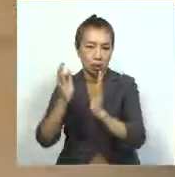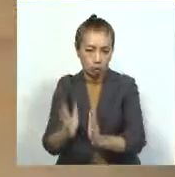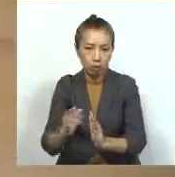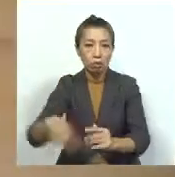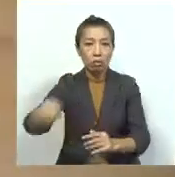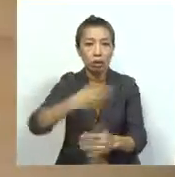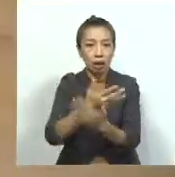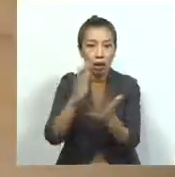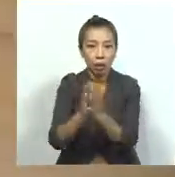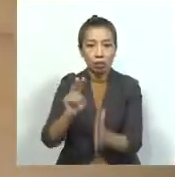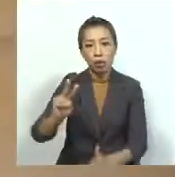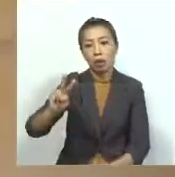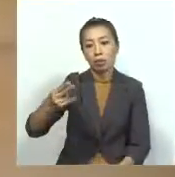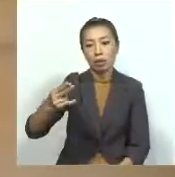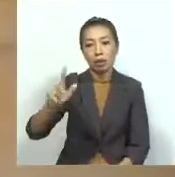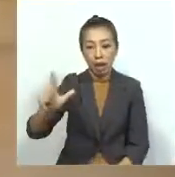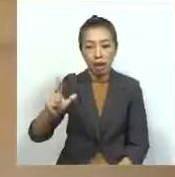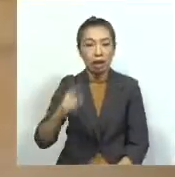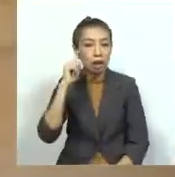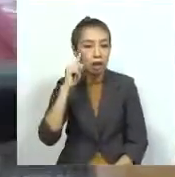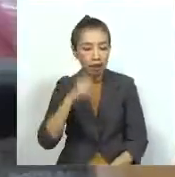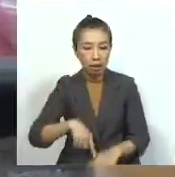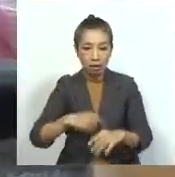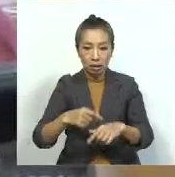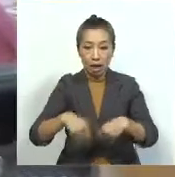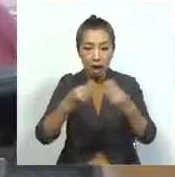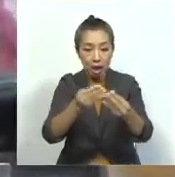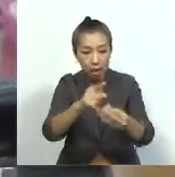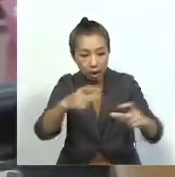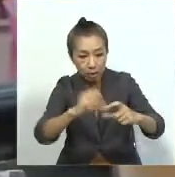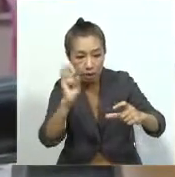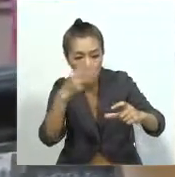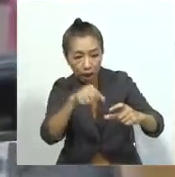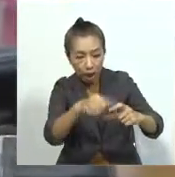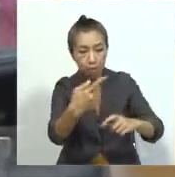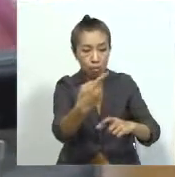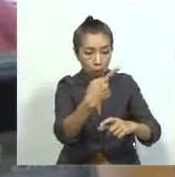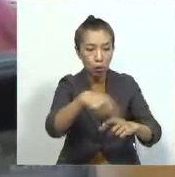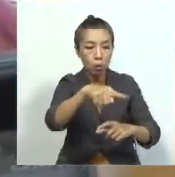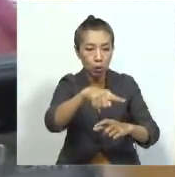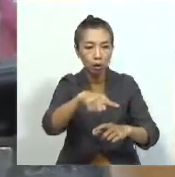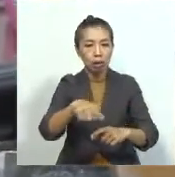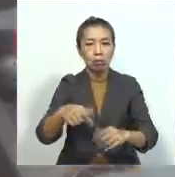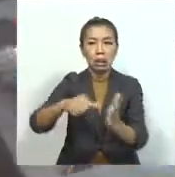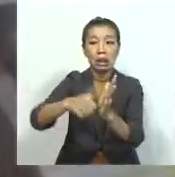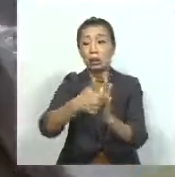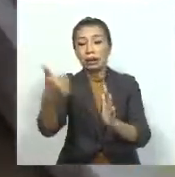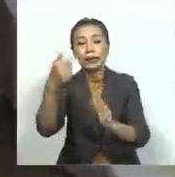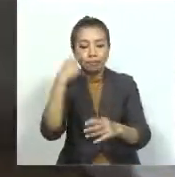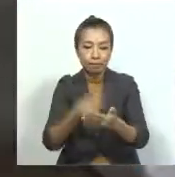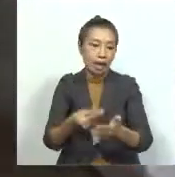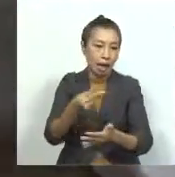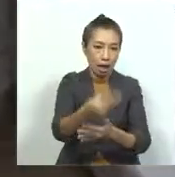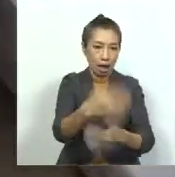รวมเป็นเงินเกือบ 20,000 ล้านบาทและสินเชื่อที่อนุมัติให้กับผู้ที่ถือบัตรสวัสดิการแห่งรัฐที่มีหนี้นอกระบบกว่า 30,000 รายเ